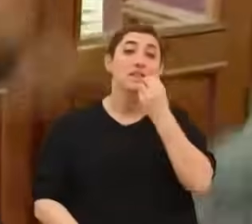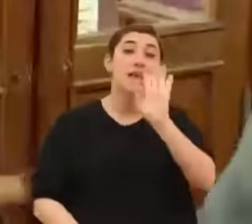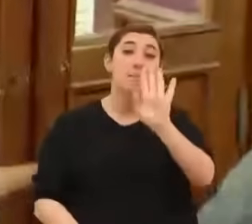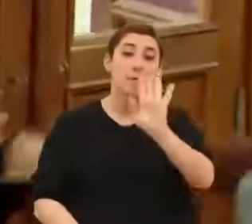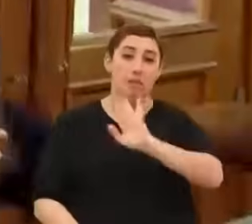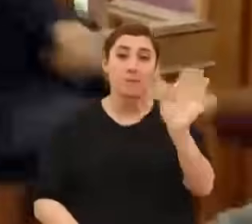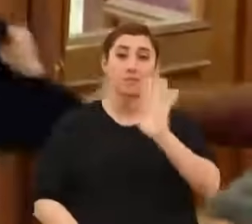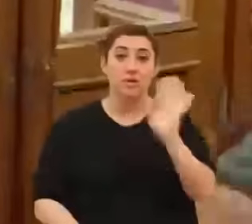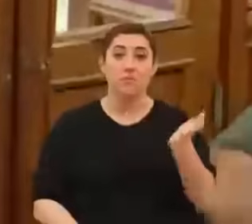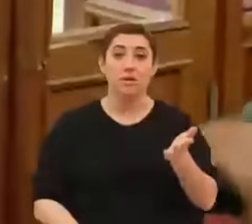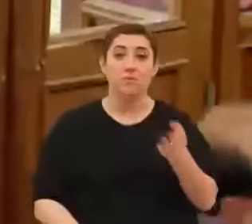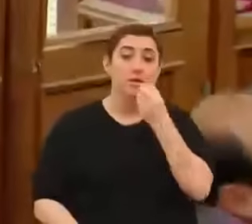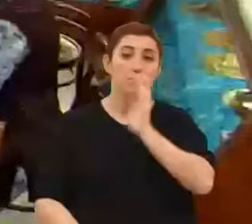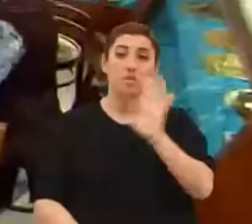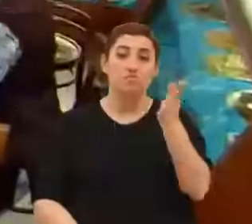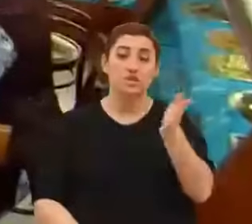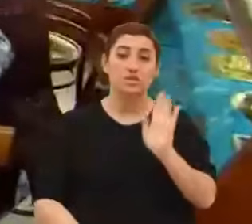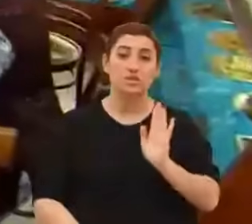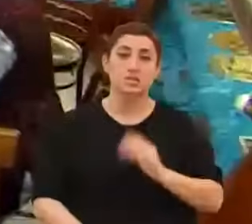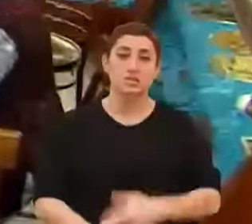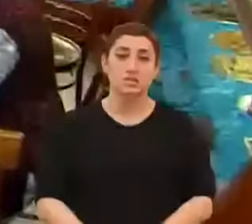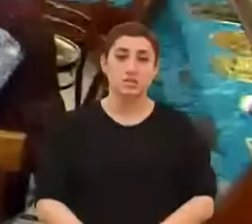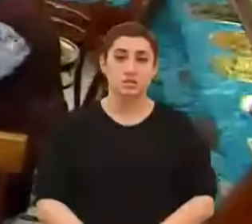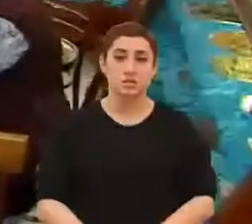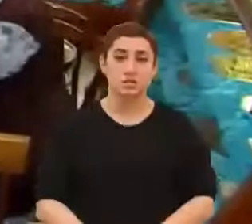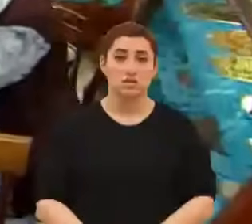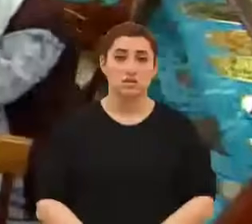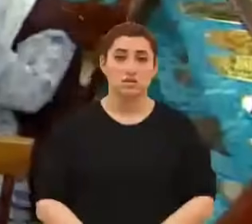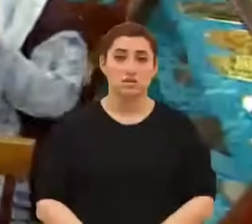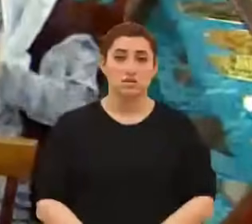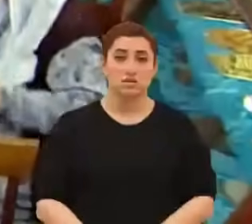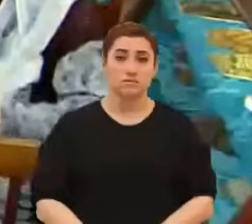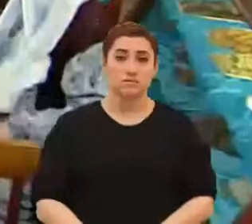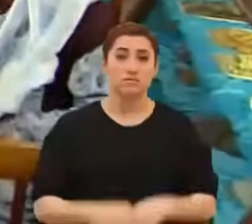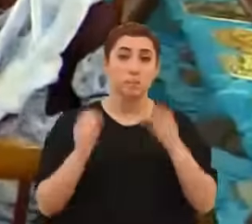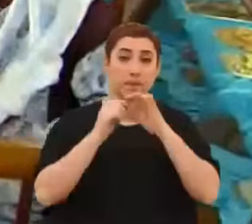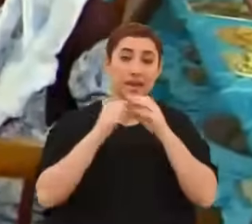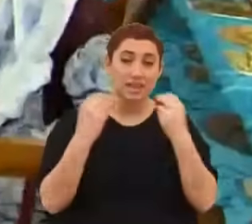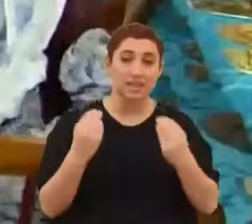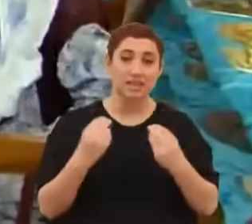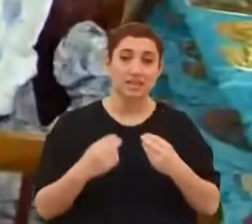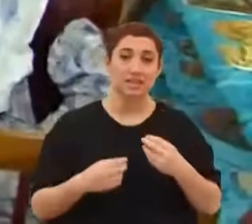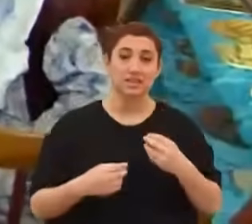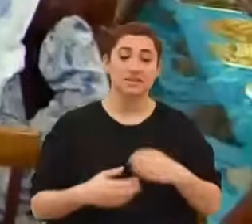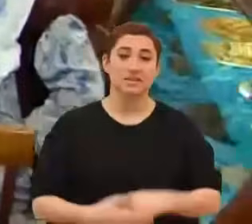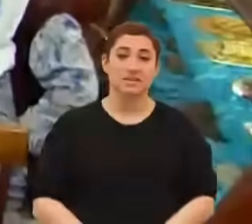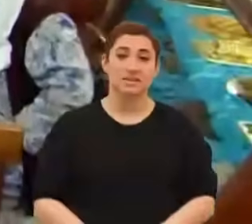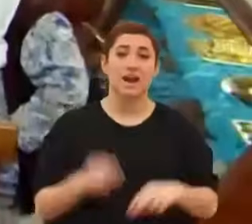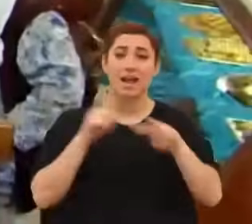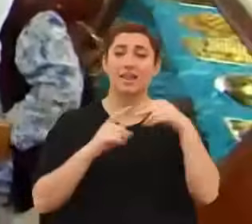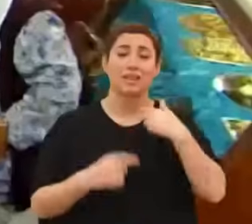sen yeme. Bak adamı getir şuna, sen yemeyeceksin. Sakın bırakma bizi. Daha bak. Bırak, bırak. Bekir. Tamam ya. Ya öyle olsun oğlum. Hadi